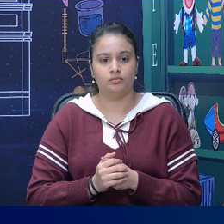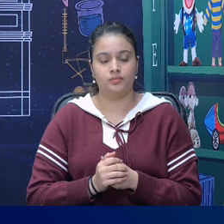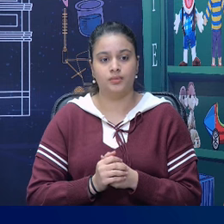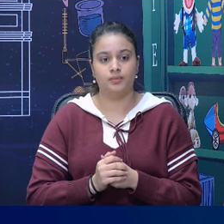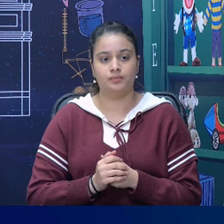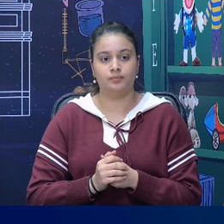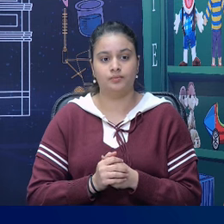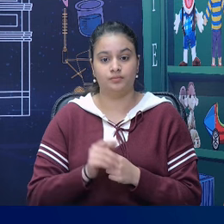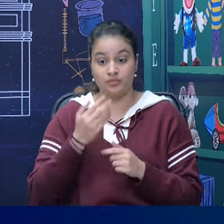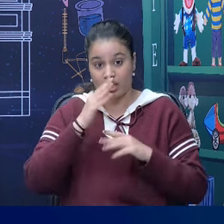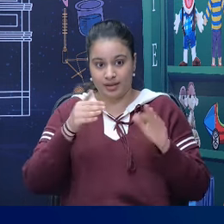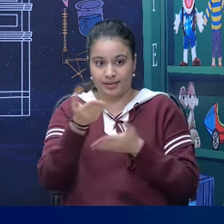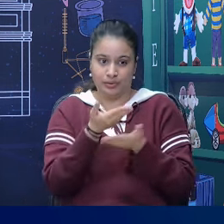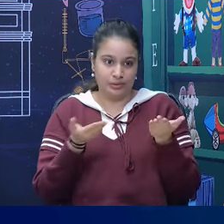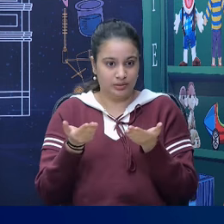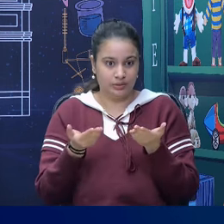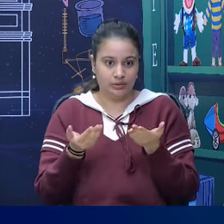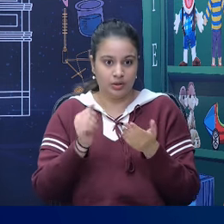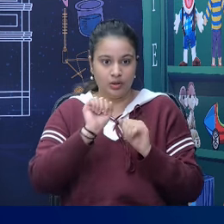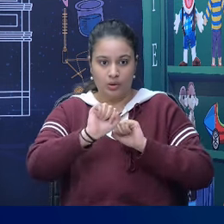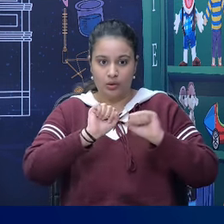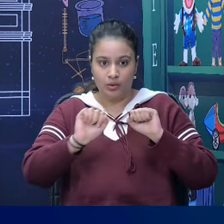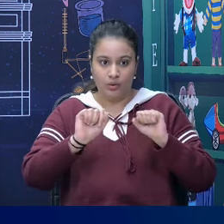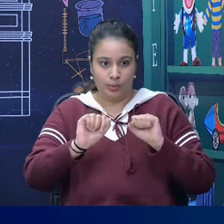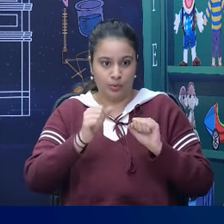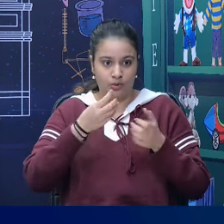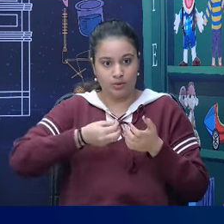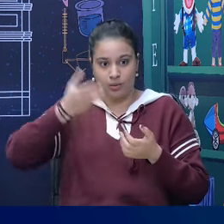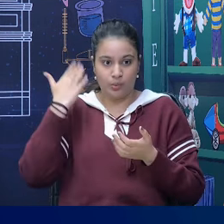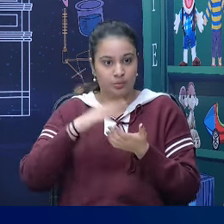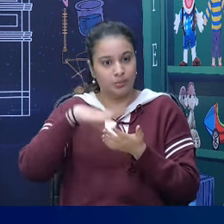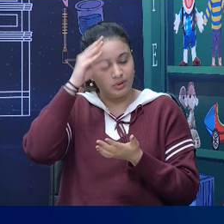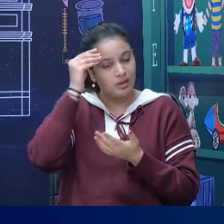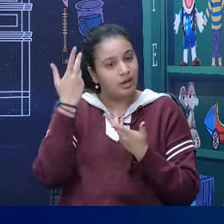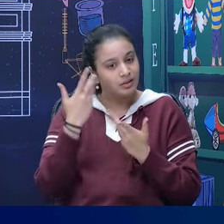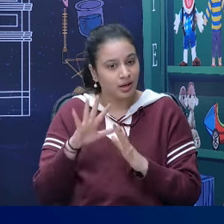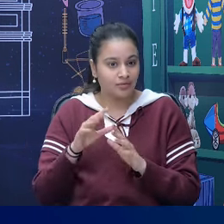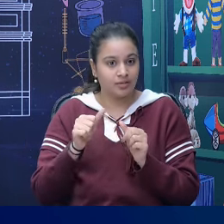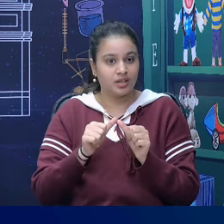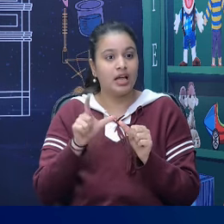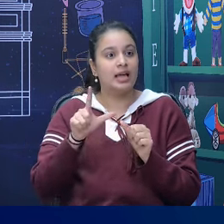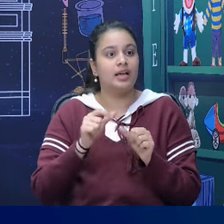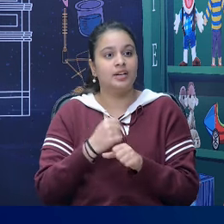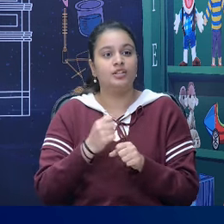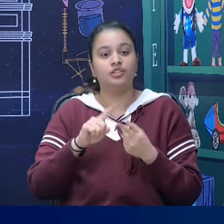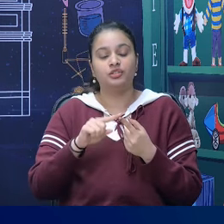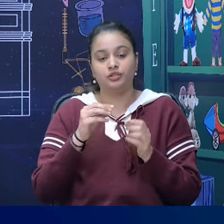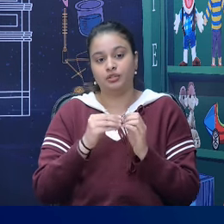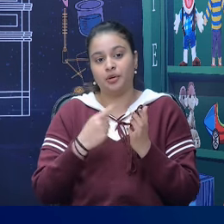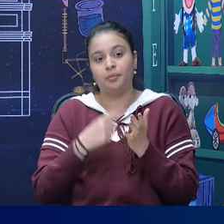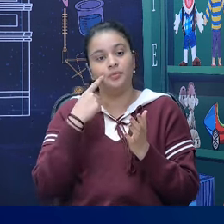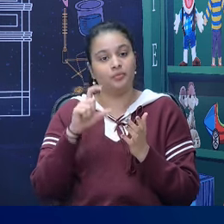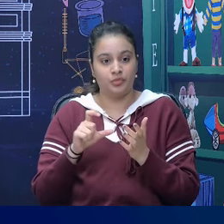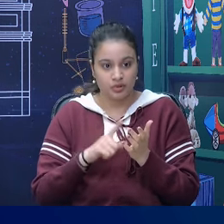हैं तो जो हमारे स्टूडेंट्स हैं उन्होंने अलजेब्रिक एक्सप्रेशन पढ़े हैं बिल्कुल और उन्होंने देखा है ऑब्जर्व किया है कि हम